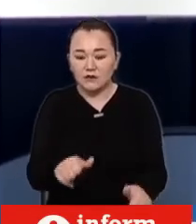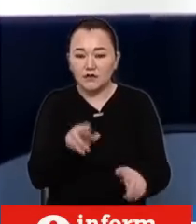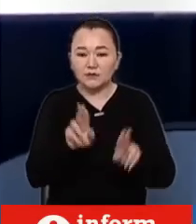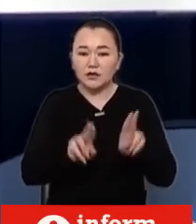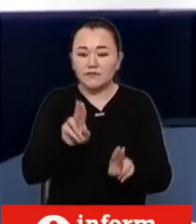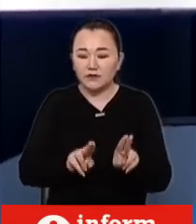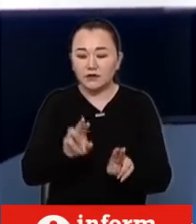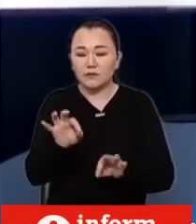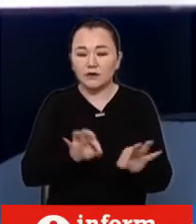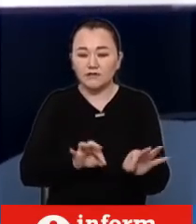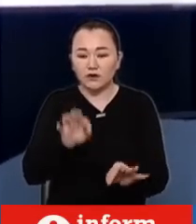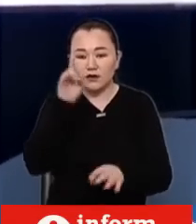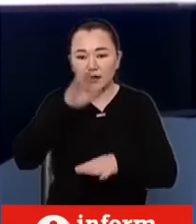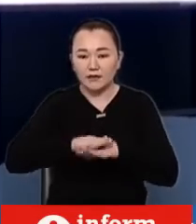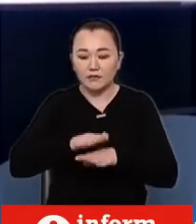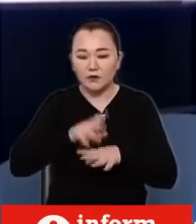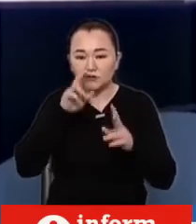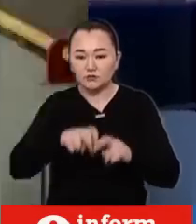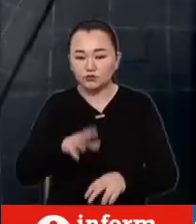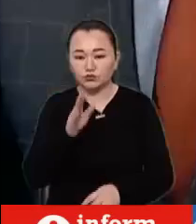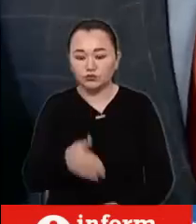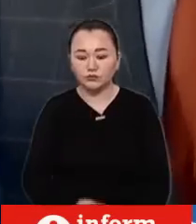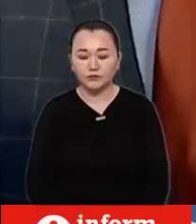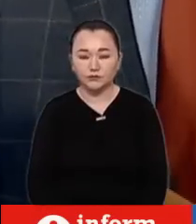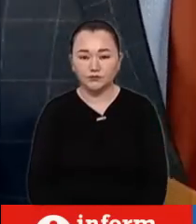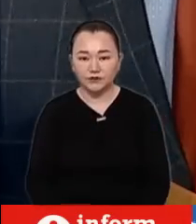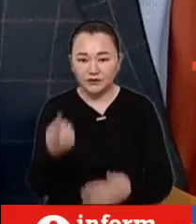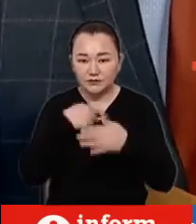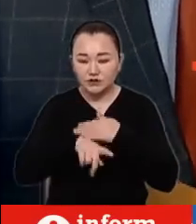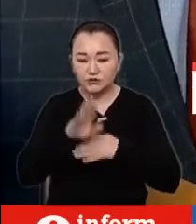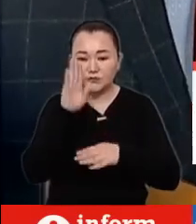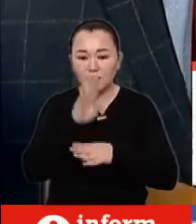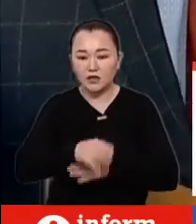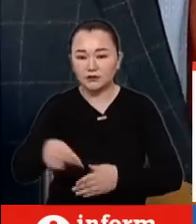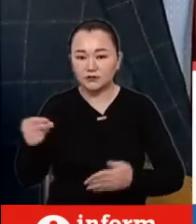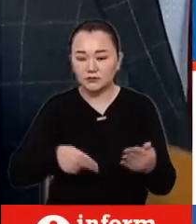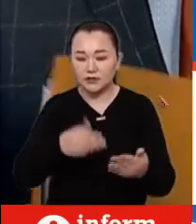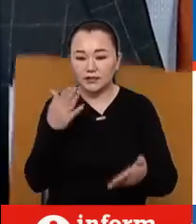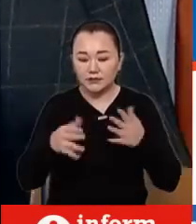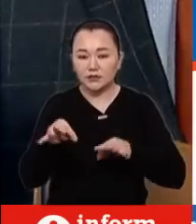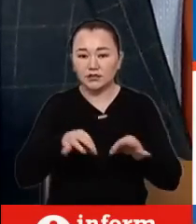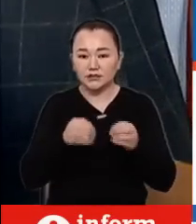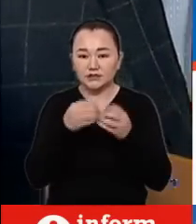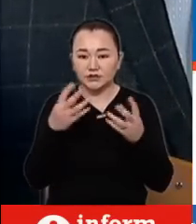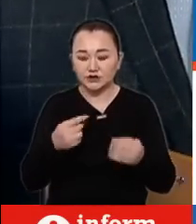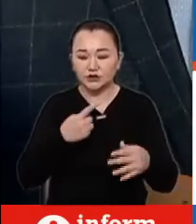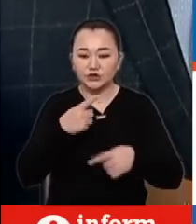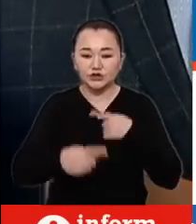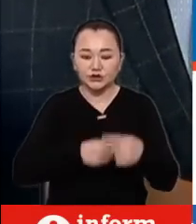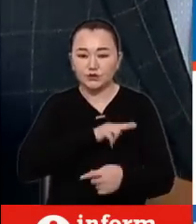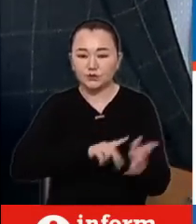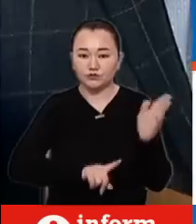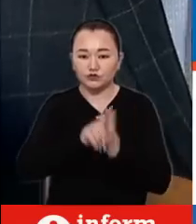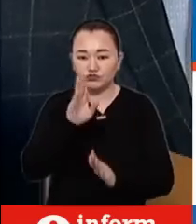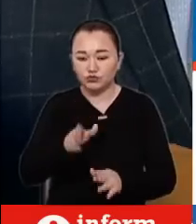шарттарының жобасы үкіметтің қарауына жолданған. Яғни қаулыға қол қойылса, жоба 10 күннен кейін күшіненеді. Айта